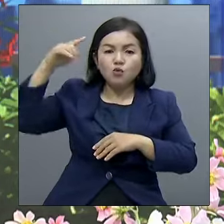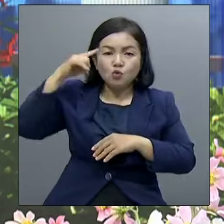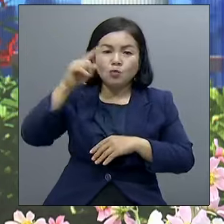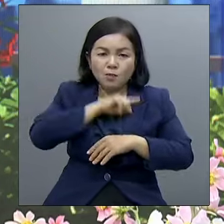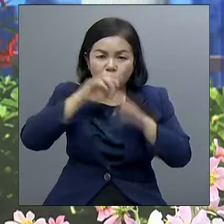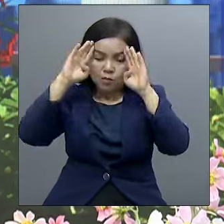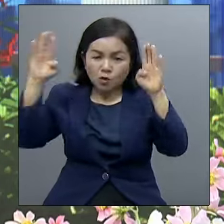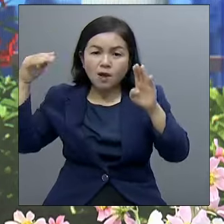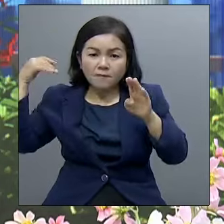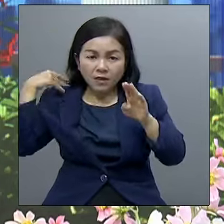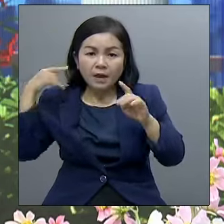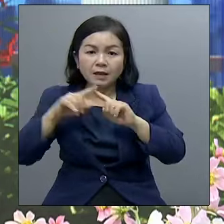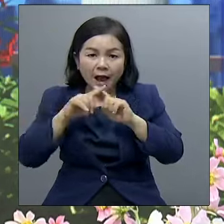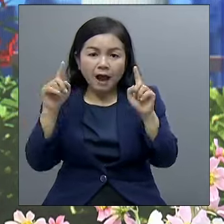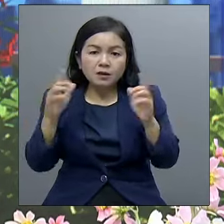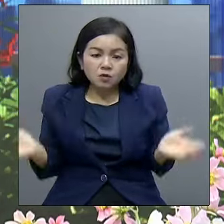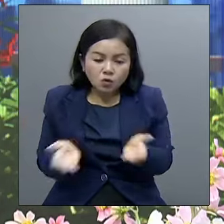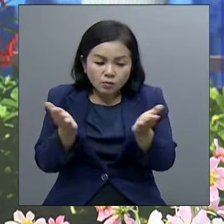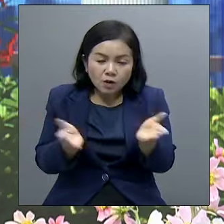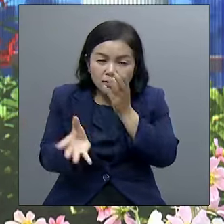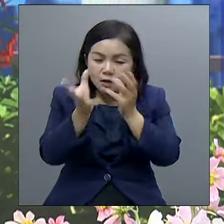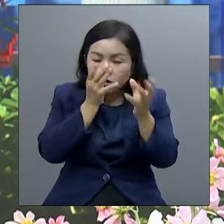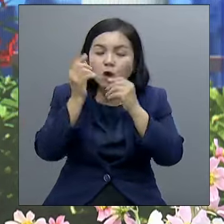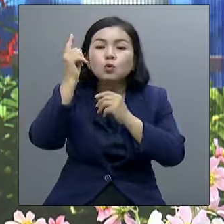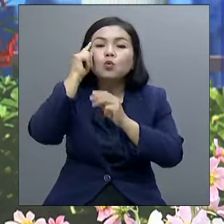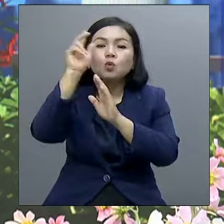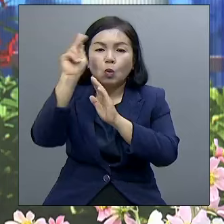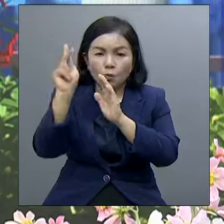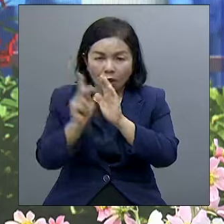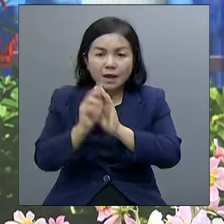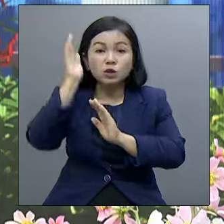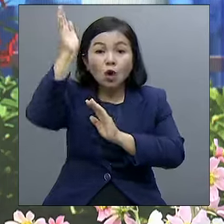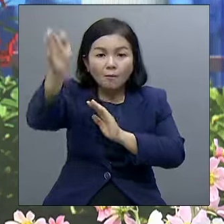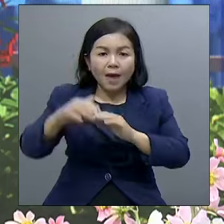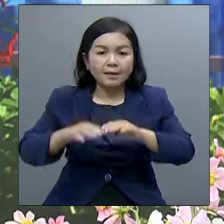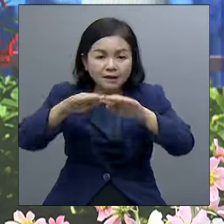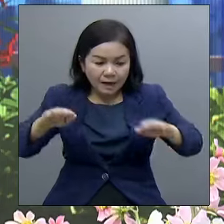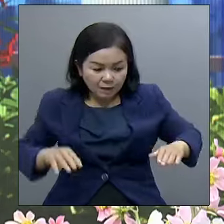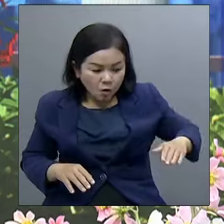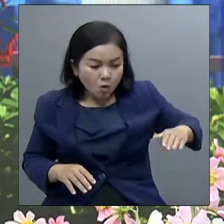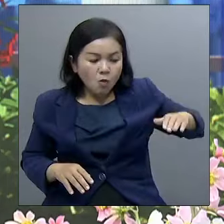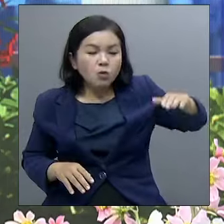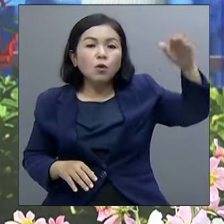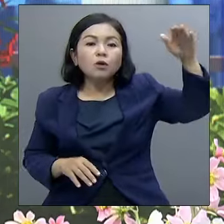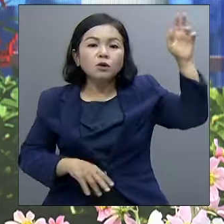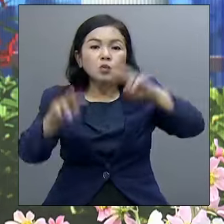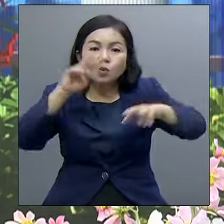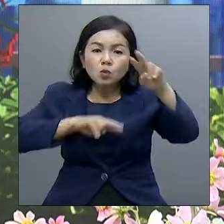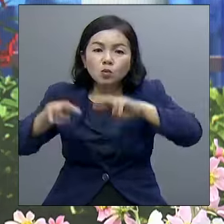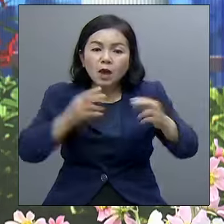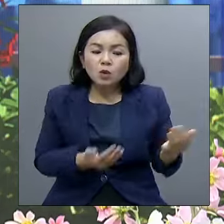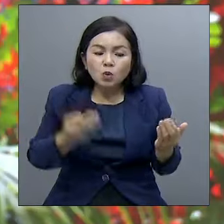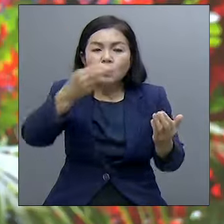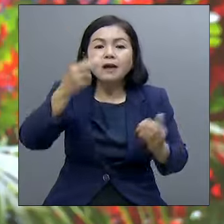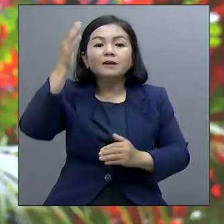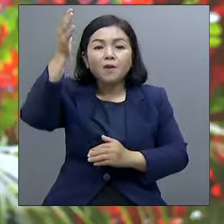งนี้แหละครับที่ยังต้องส่งเสริมแล้วก็ให้ความรู้กันต่อไปเพราะอนาคตข้างหน้าเด็กก็คือผู้ใหญ ่ ที ่ต้องไปดูแลเด็กรุ่นใหม่หลังจากเราเหมือนกัน ใ